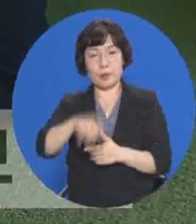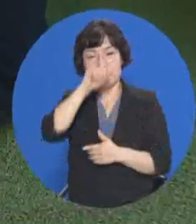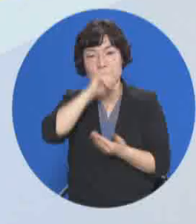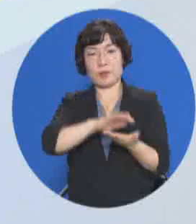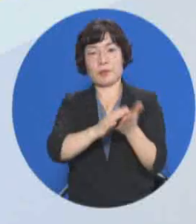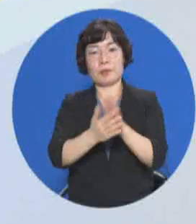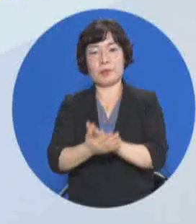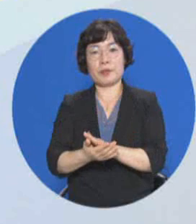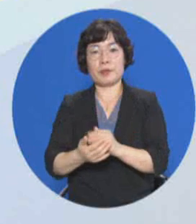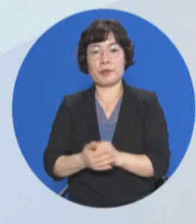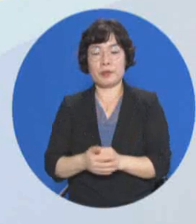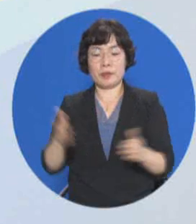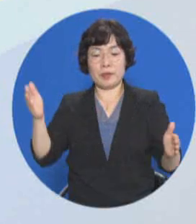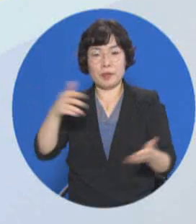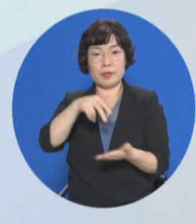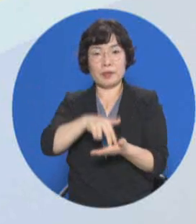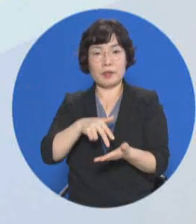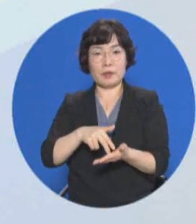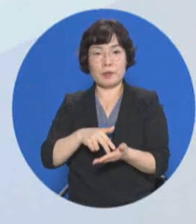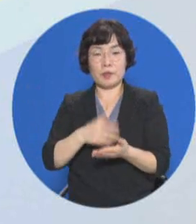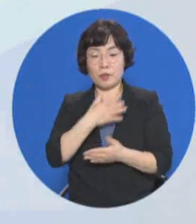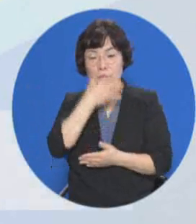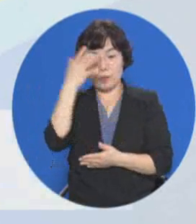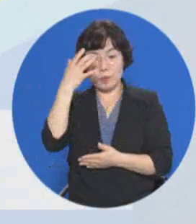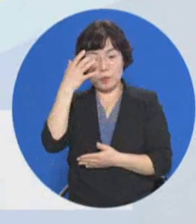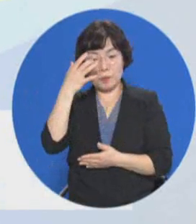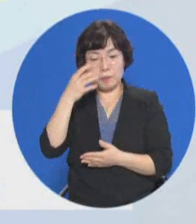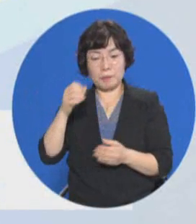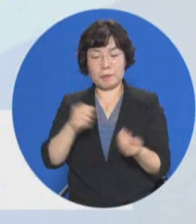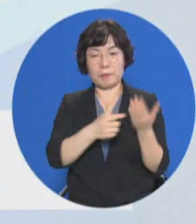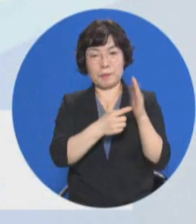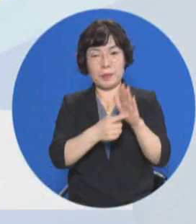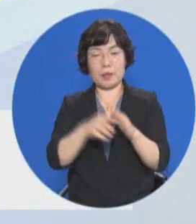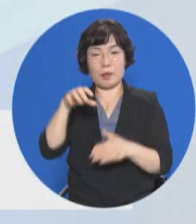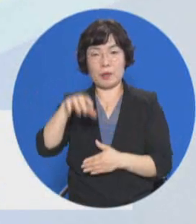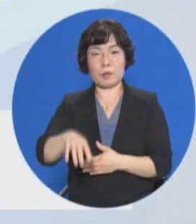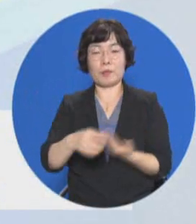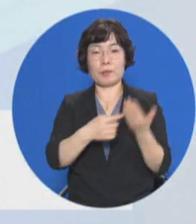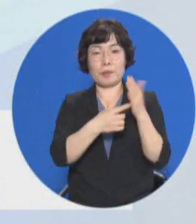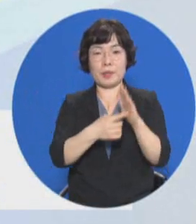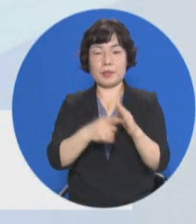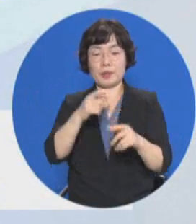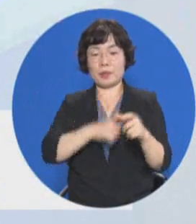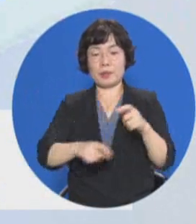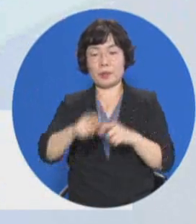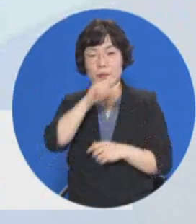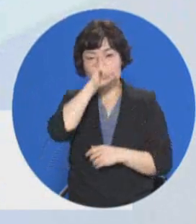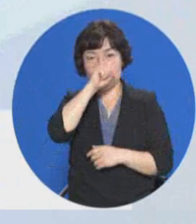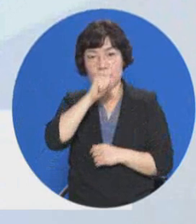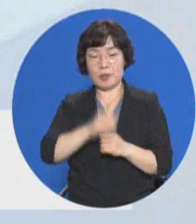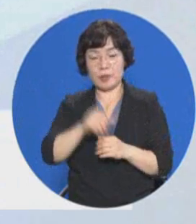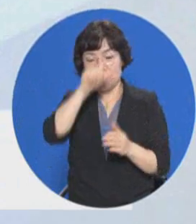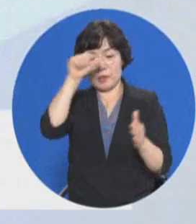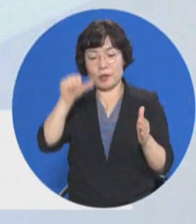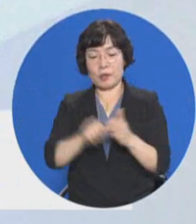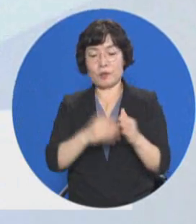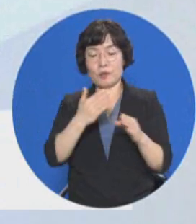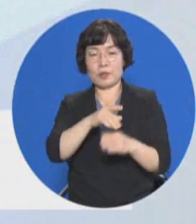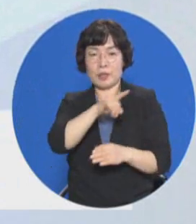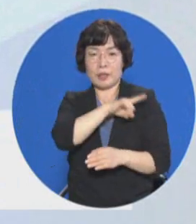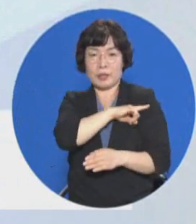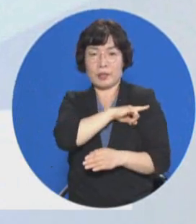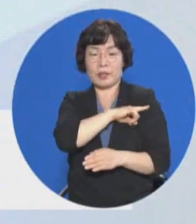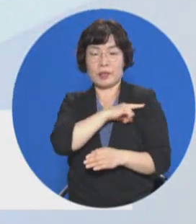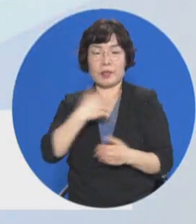겁니다. 그러니까 학생들이 꿈과 끼를 발산할 수 있는 공간이 생기니까 진짜 좋은 것 같아요. 인생에서 가장 재밌는